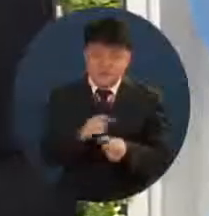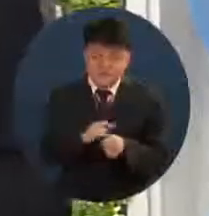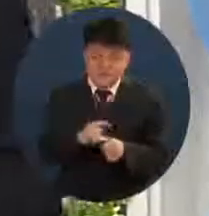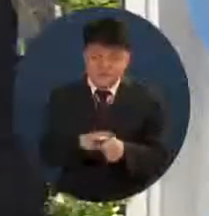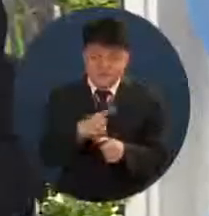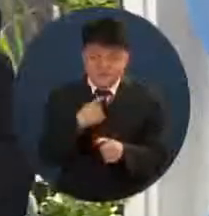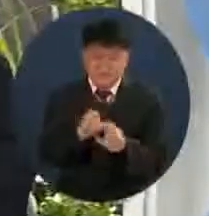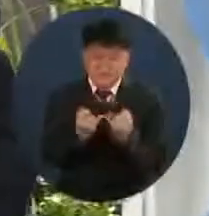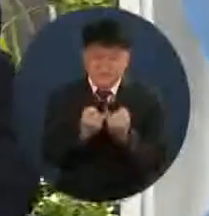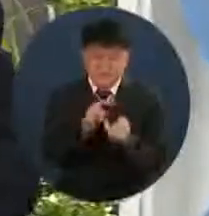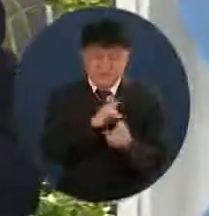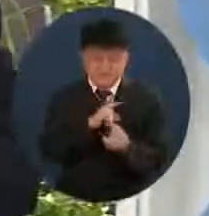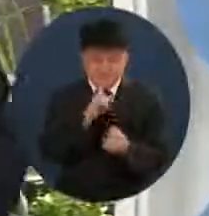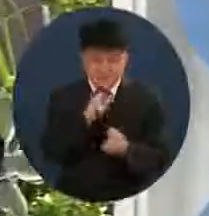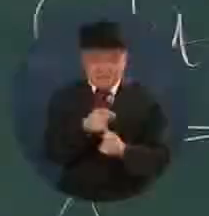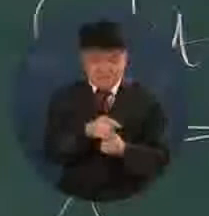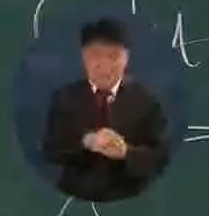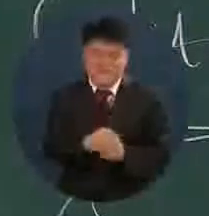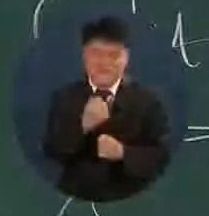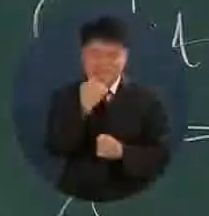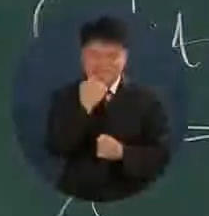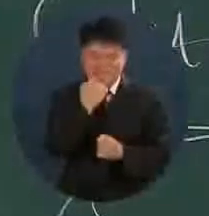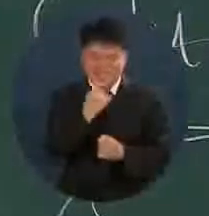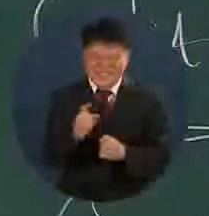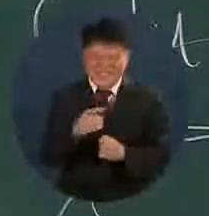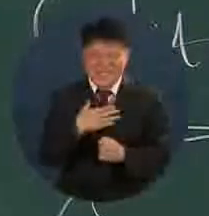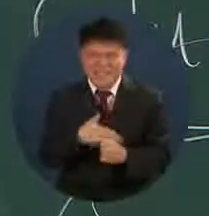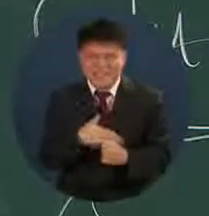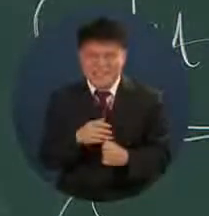찝쩍대던 여자들 이름입니다, 저게. 예, 그래서 참